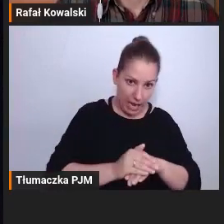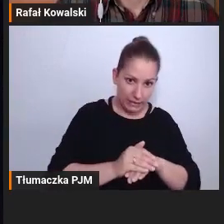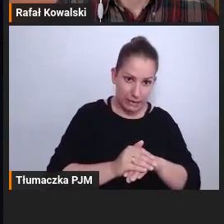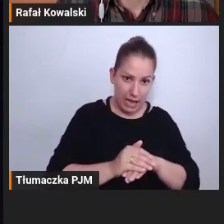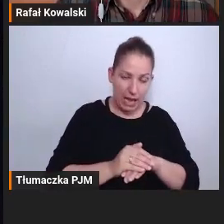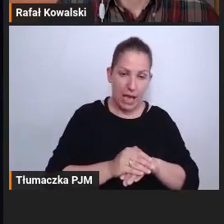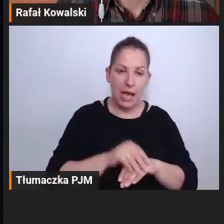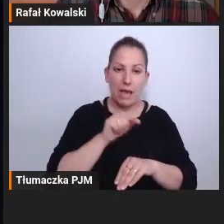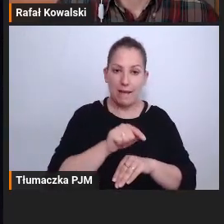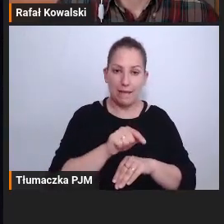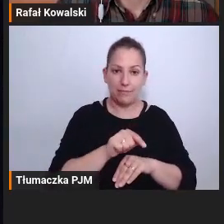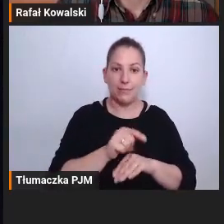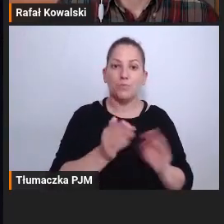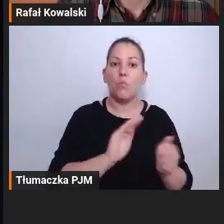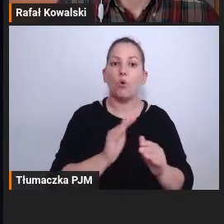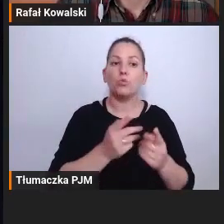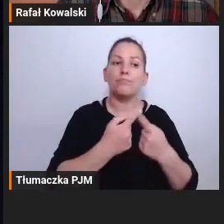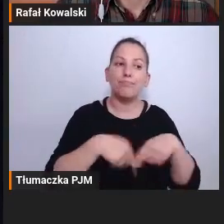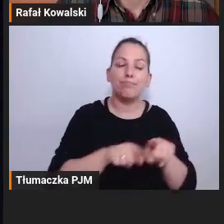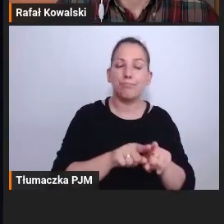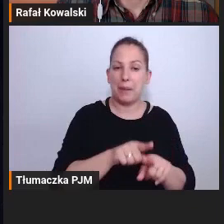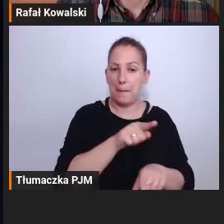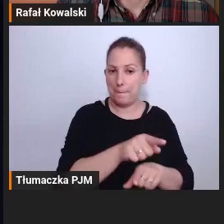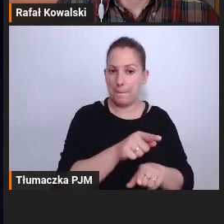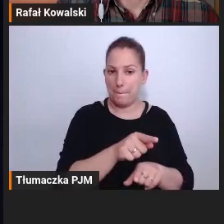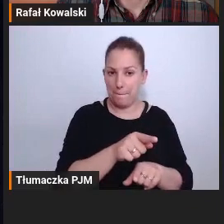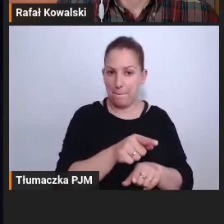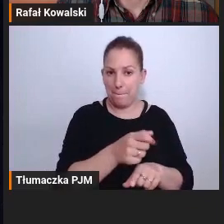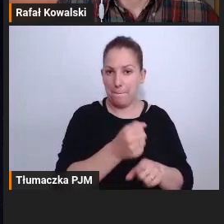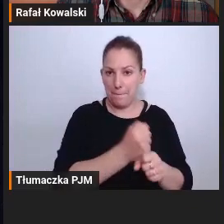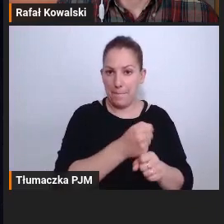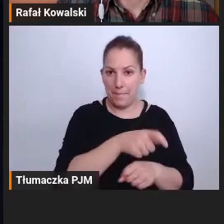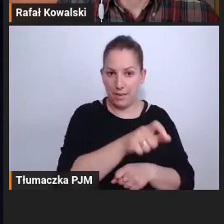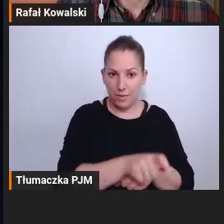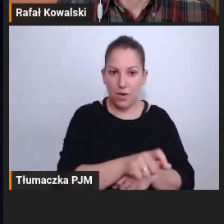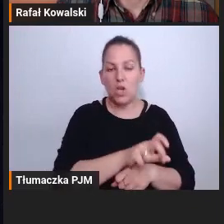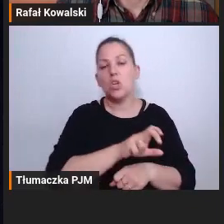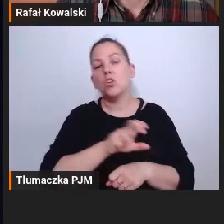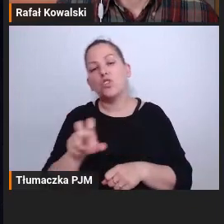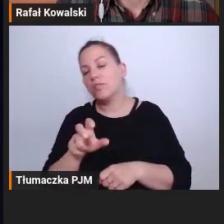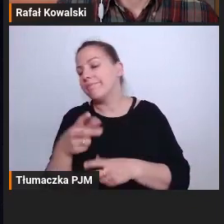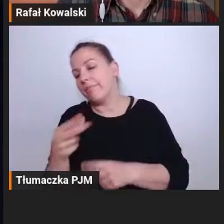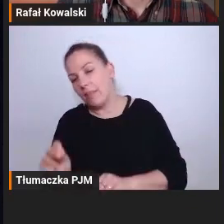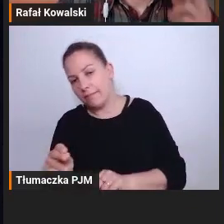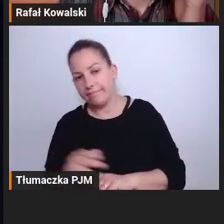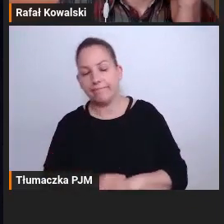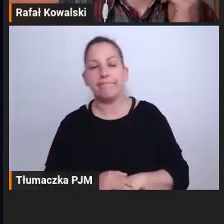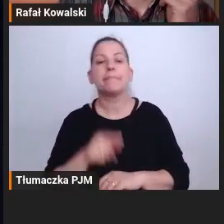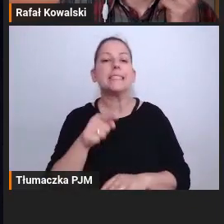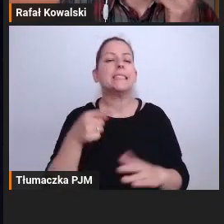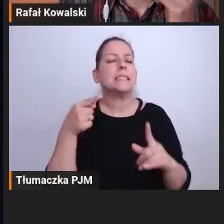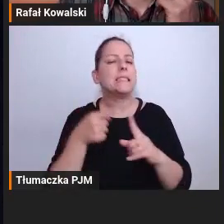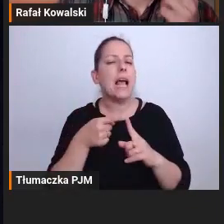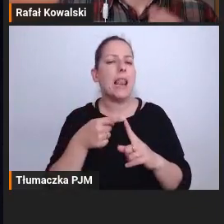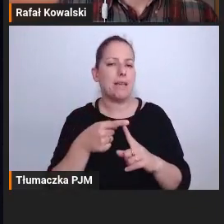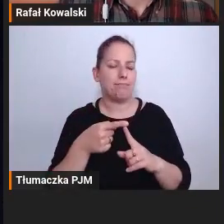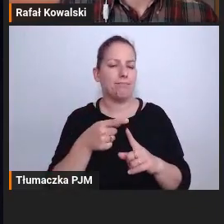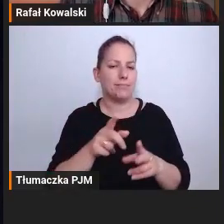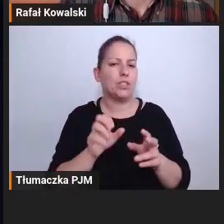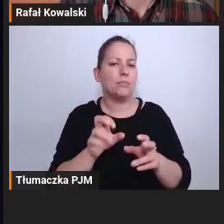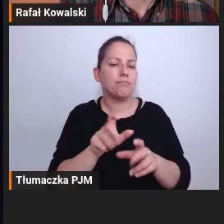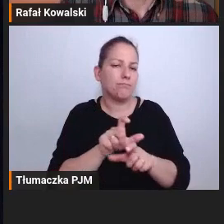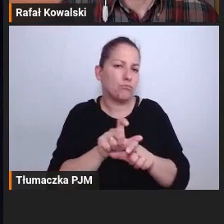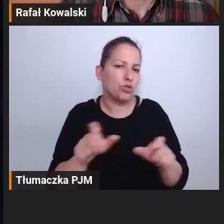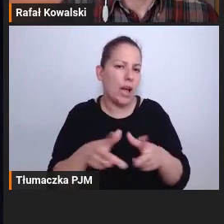na taki sposób wykonywania przez pracownika pracy, czy też nie. Założenie jest takie, że to jest czasowe, tak? No bo to